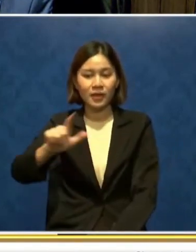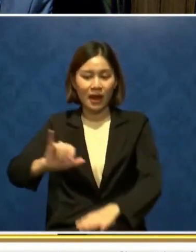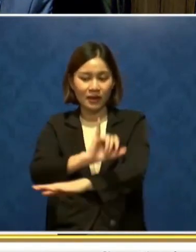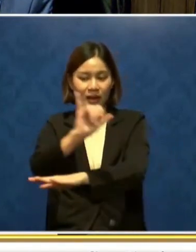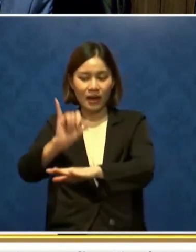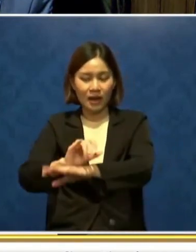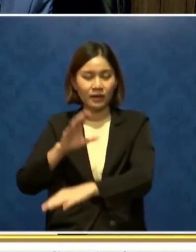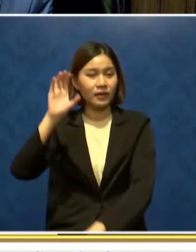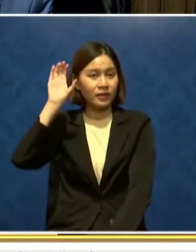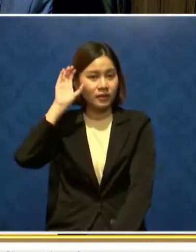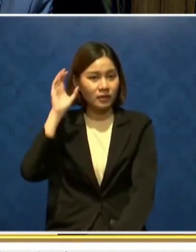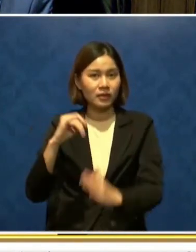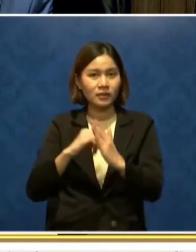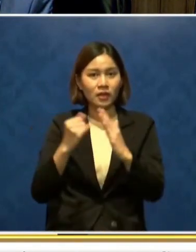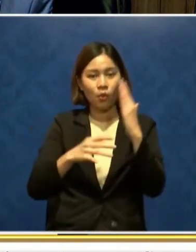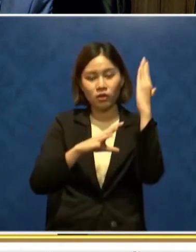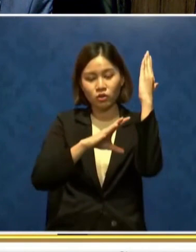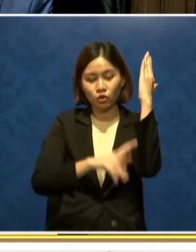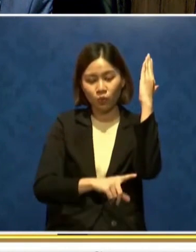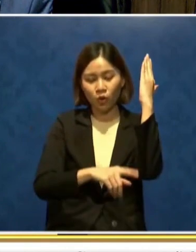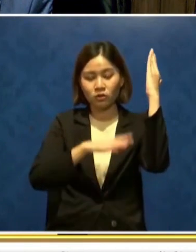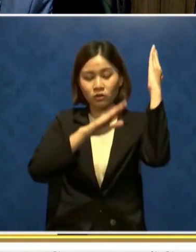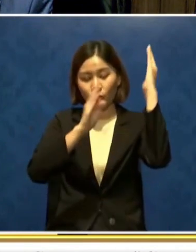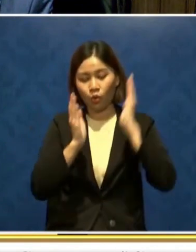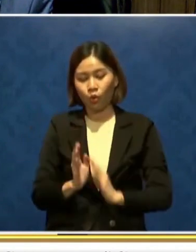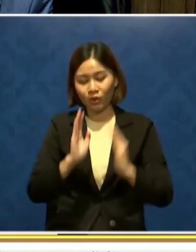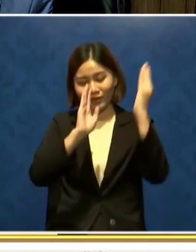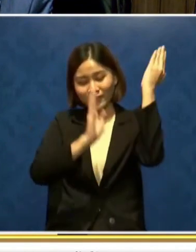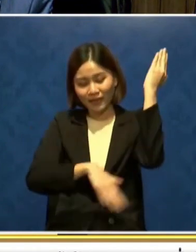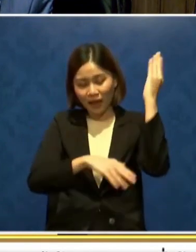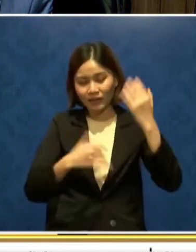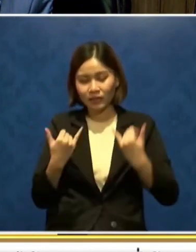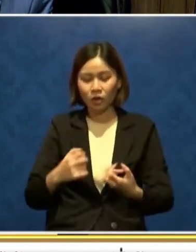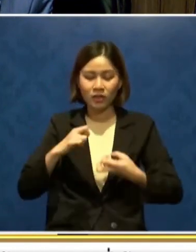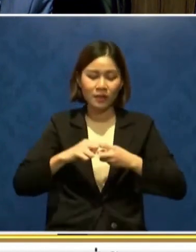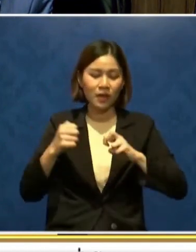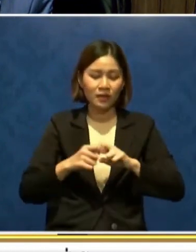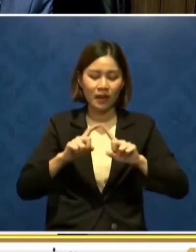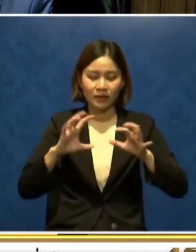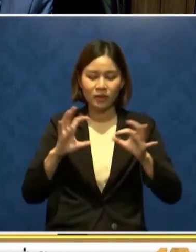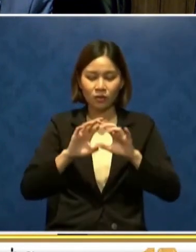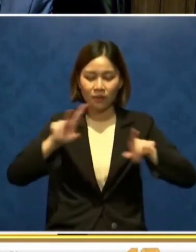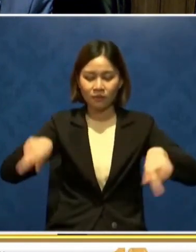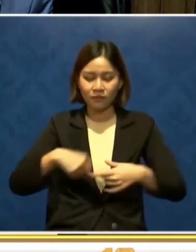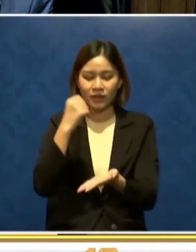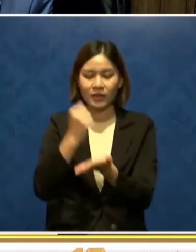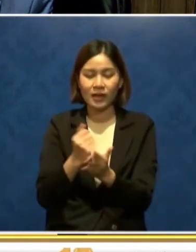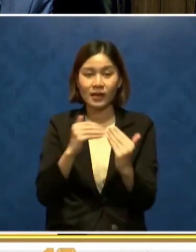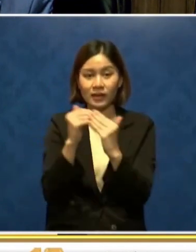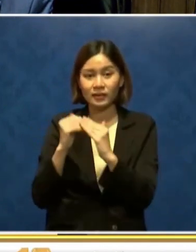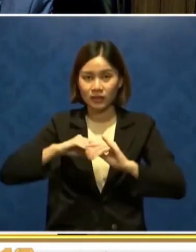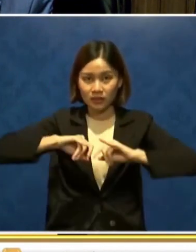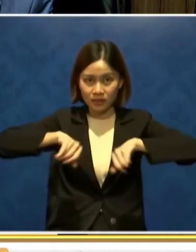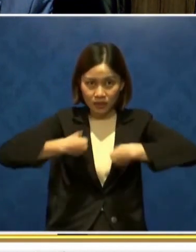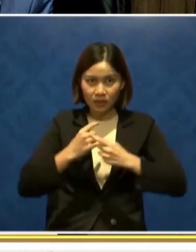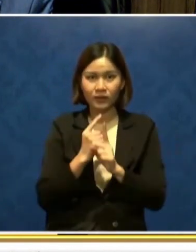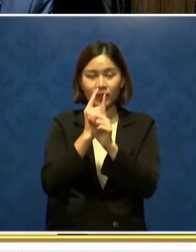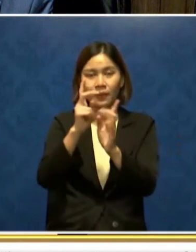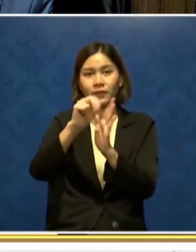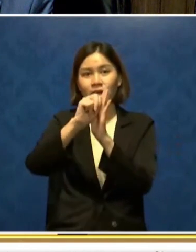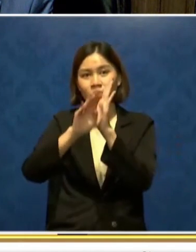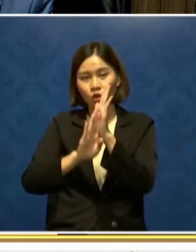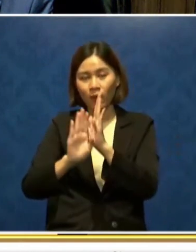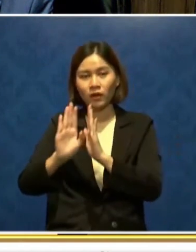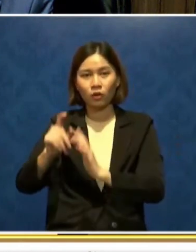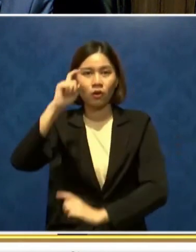ว่าพี่น้องชาวจังหวัดชุมพรและพี่น้องชาวใต้ที่มีเป็นปัญหาเรื่องเอกสารสิทธิ์เนี่ยได้ถือครองที่ดินตามนโยบายของ